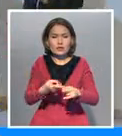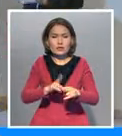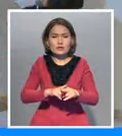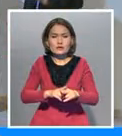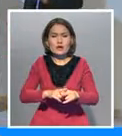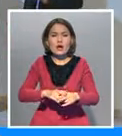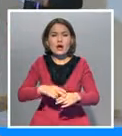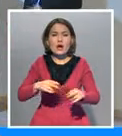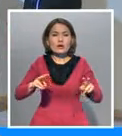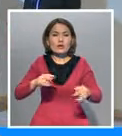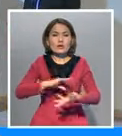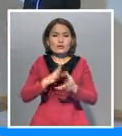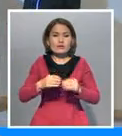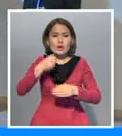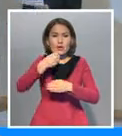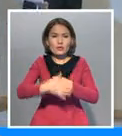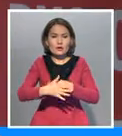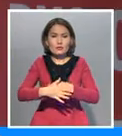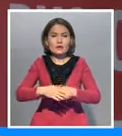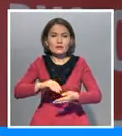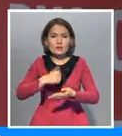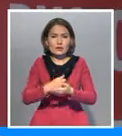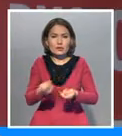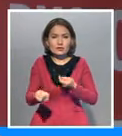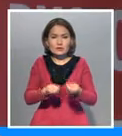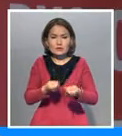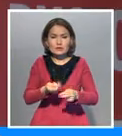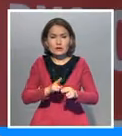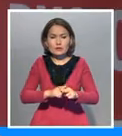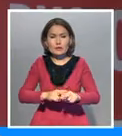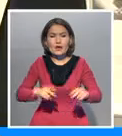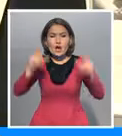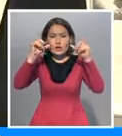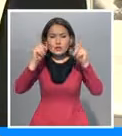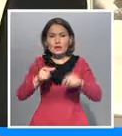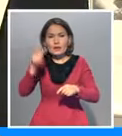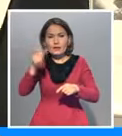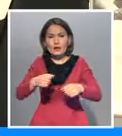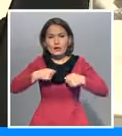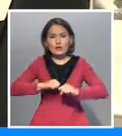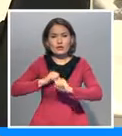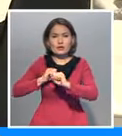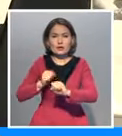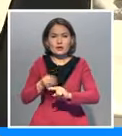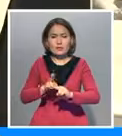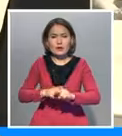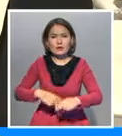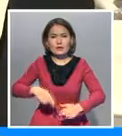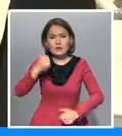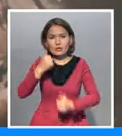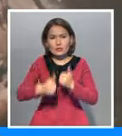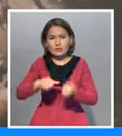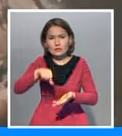кеңсесі Амстердам қаласында орналасқан. World Press фото бүгінде көрме шеңберінен шығып, адам құқығын қорғауға үлес қосатын пікір сайыс